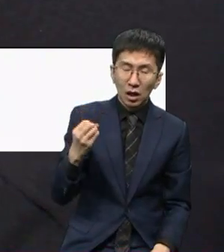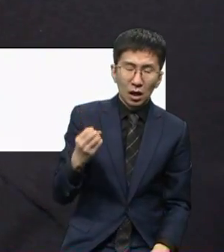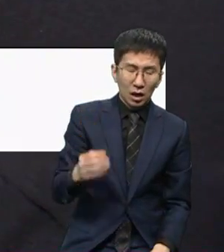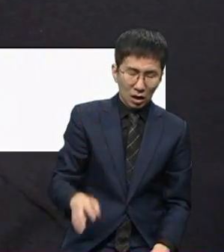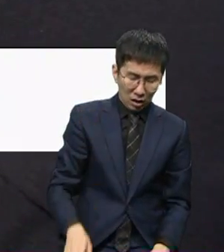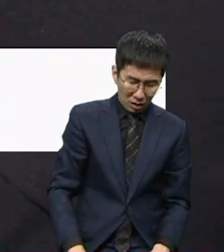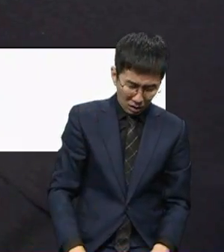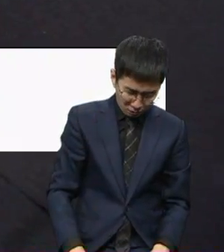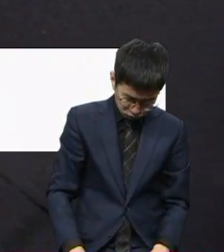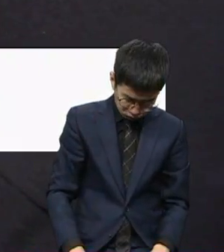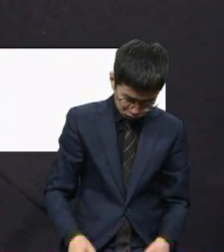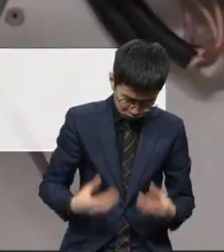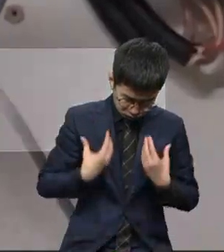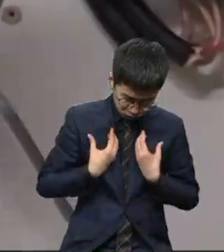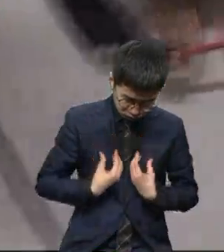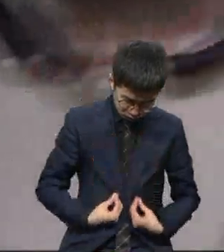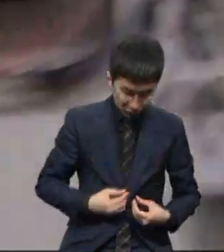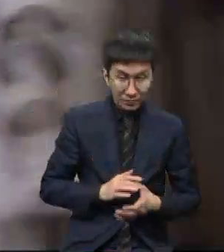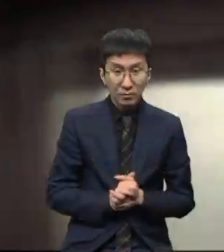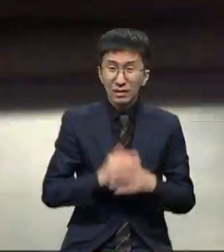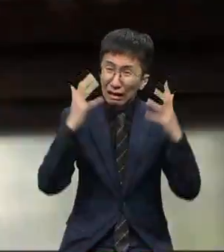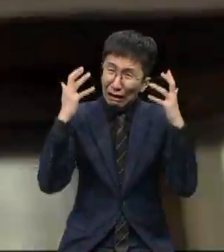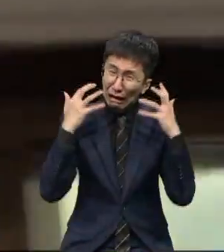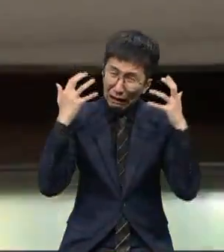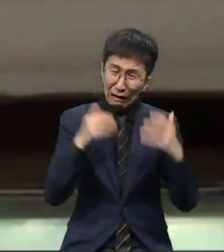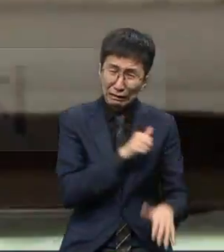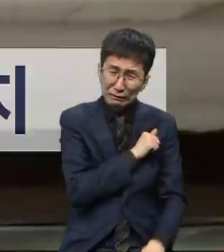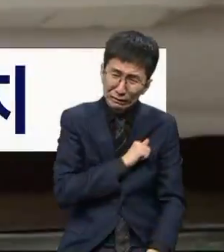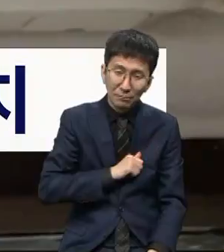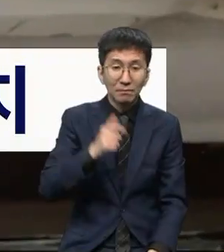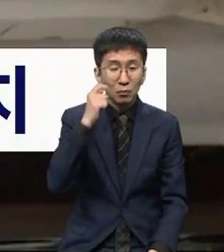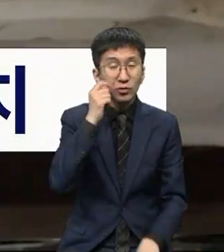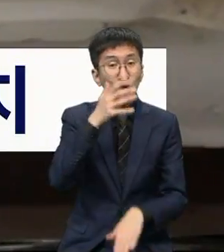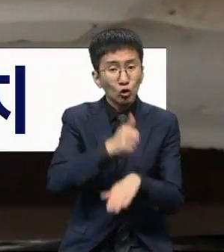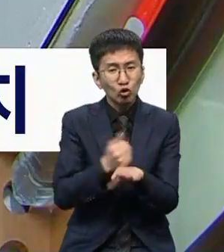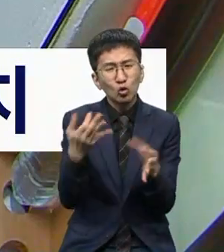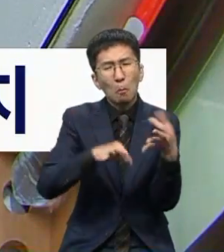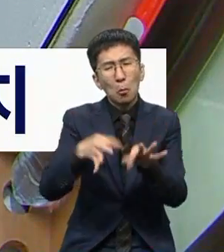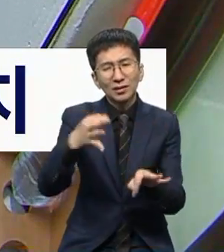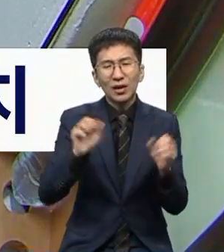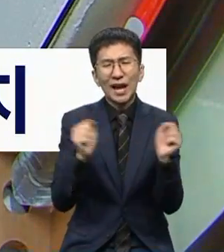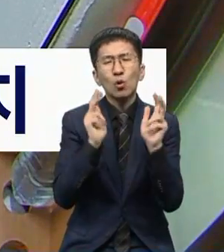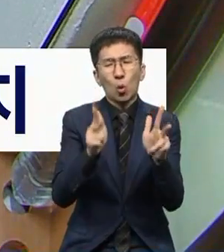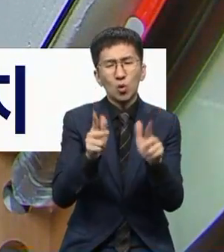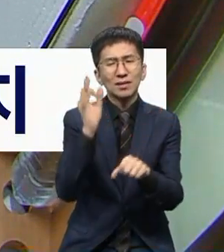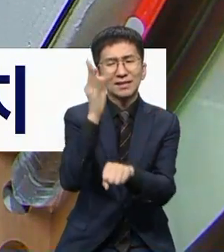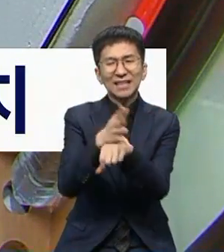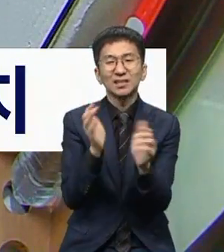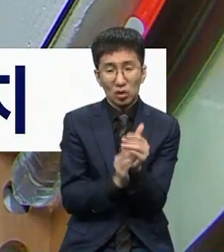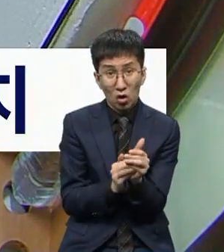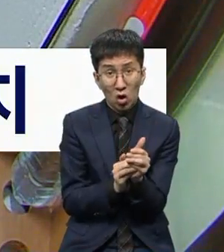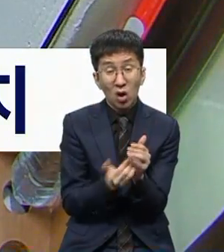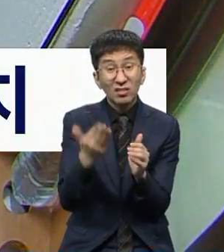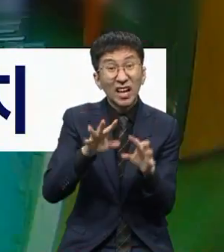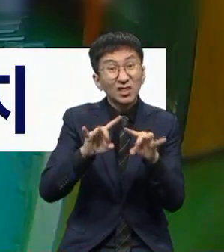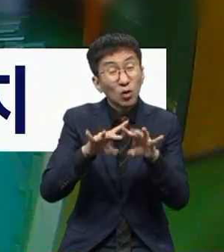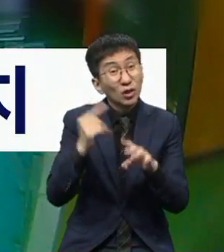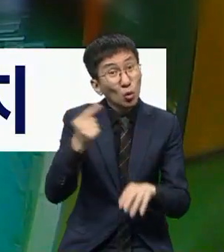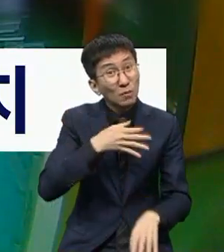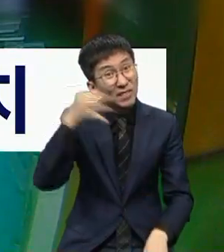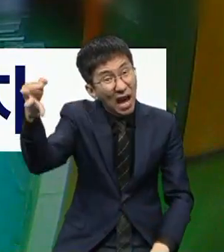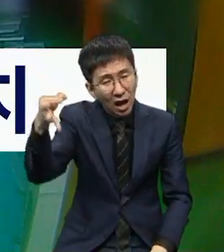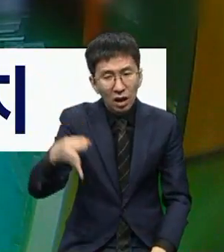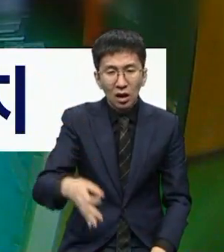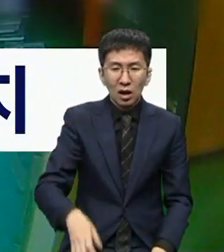나의 가는 광경을 했습니다 폭염을 견디다 못한 경비원들이 스스로 에어콘을 설치했는데 전기 우 금 까지 되라는 통보에